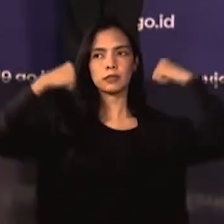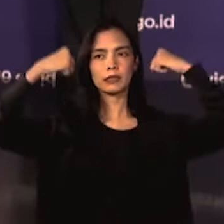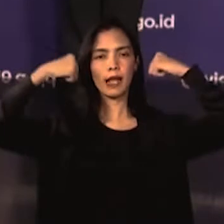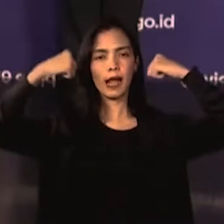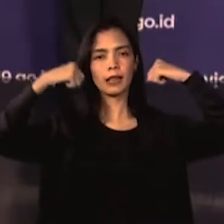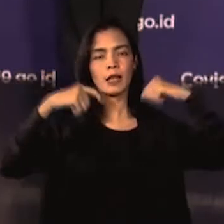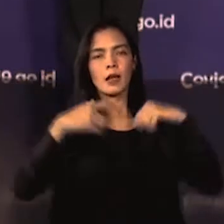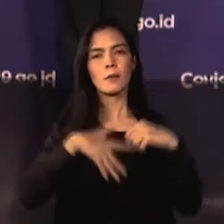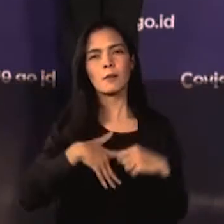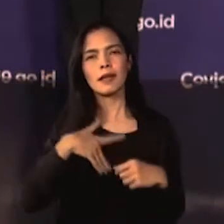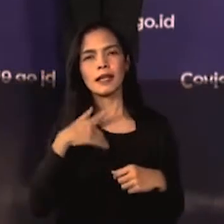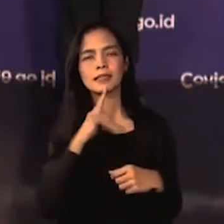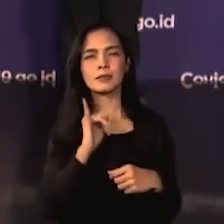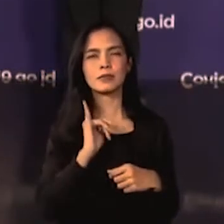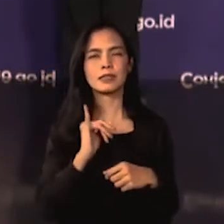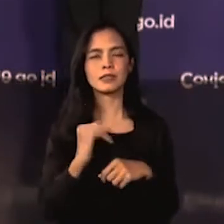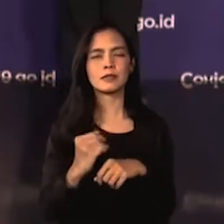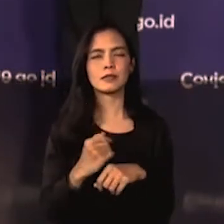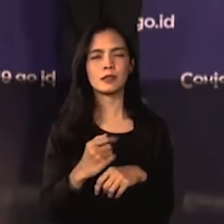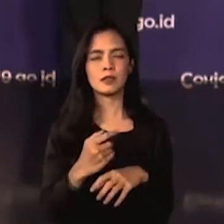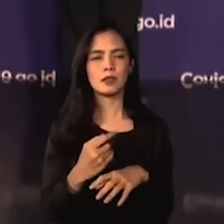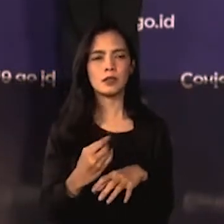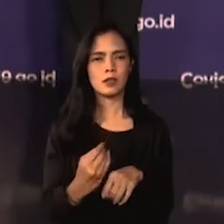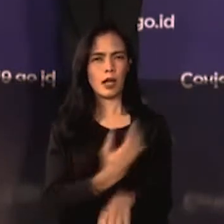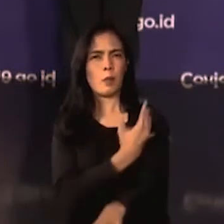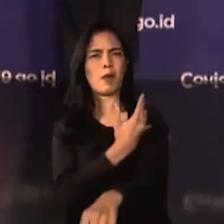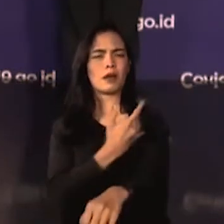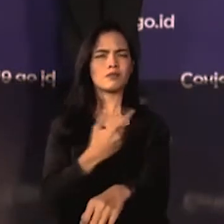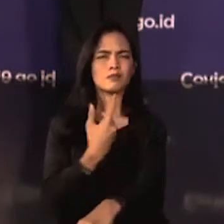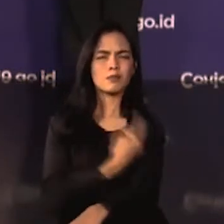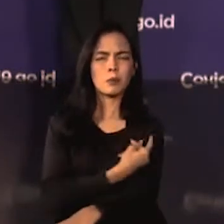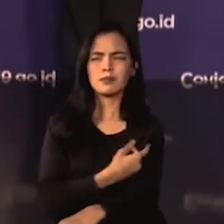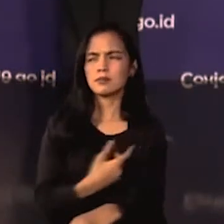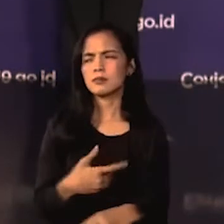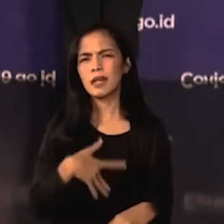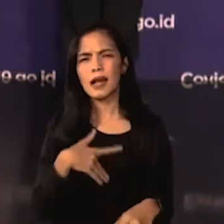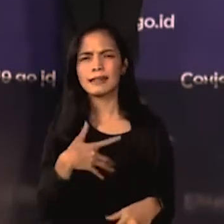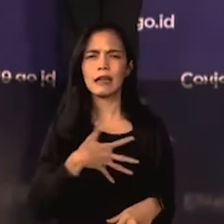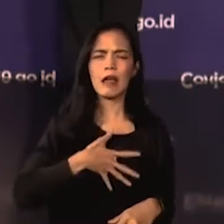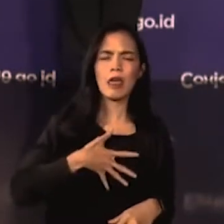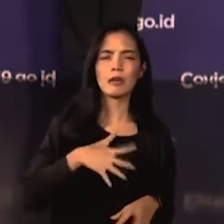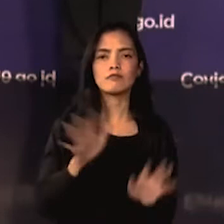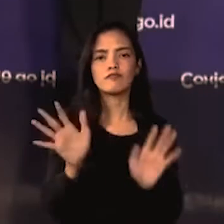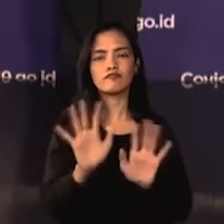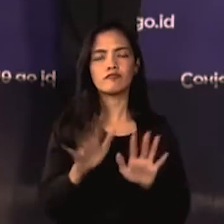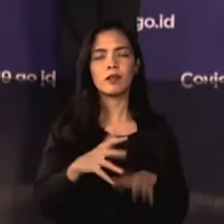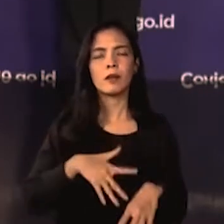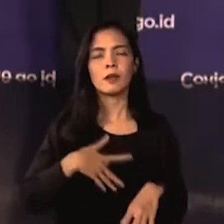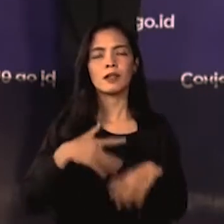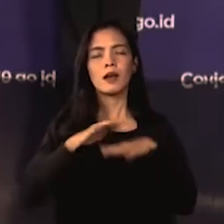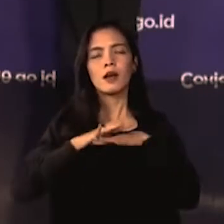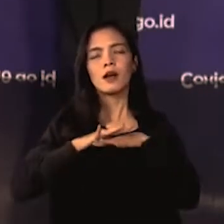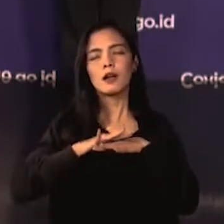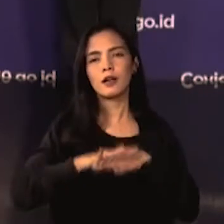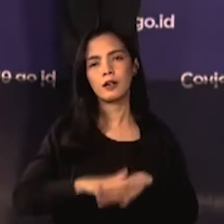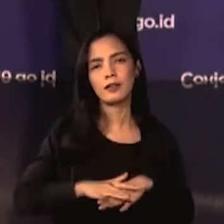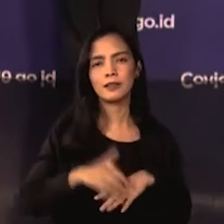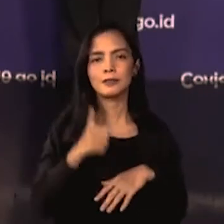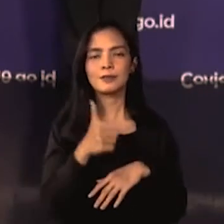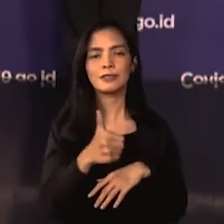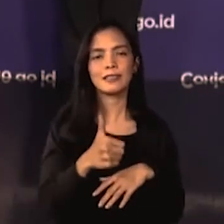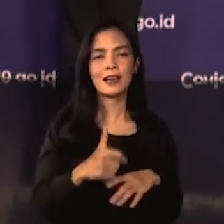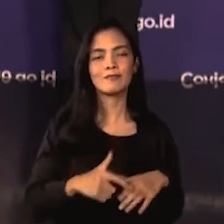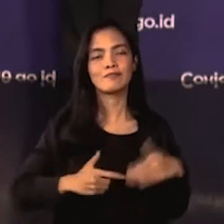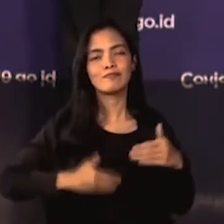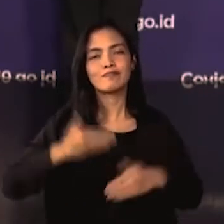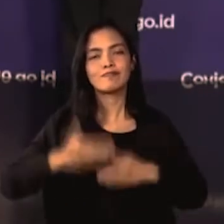sehat, tidak ada efek samping apapun, dan juga merasa lebih damai menjalani hidup ini